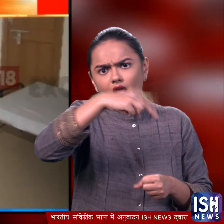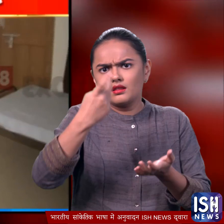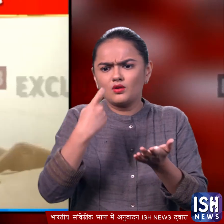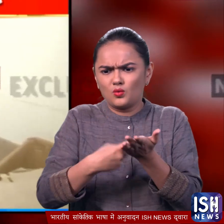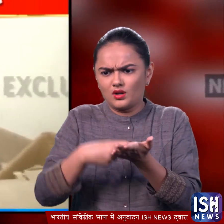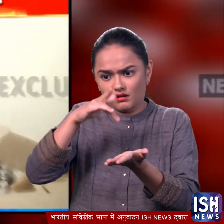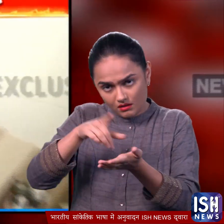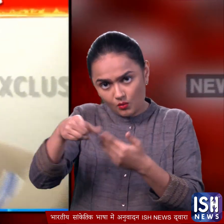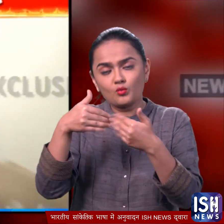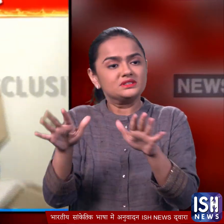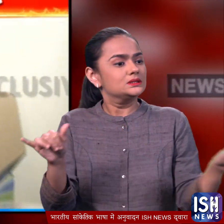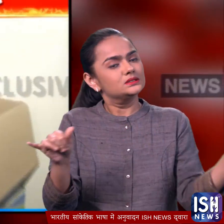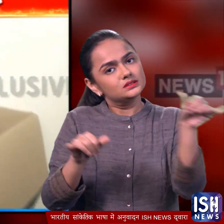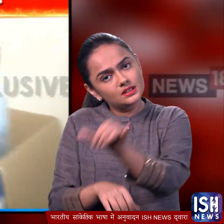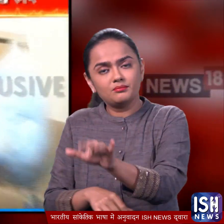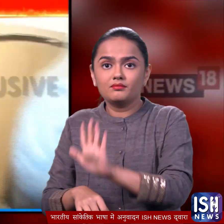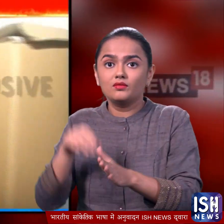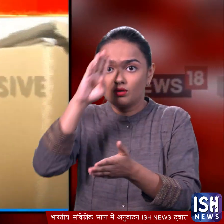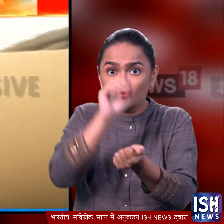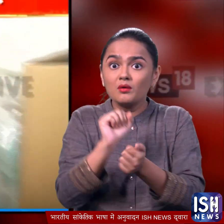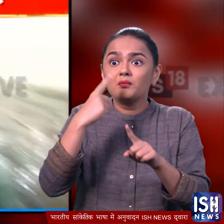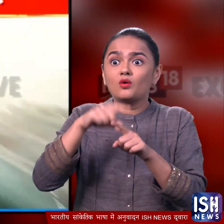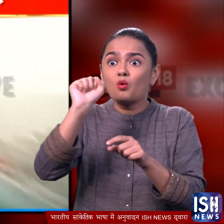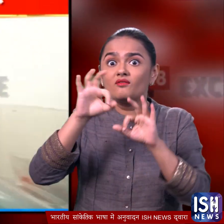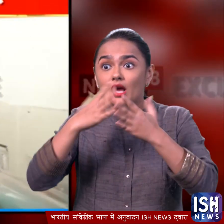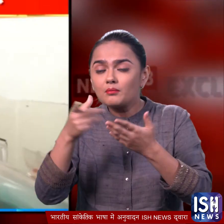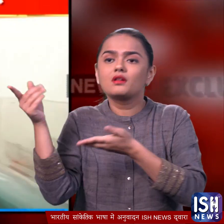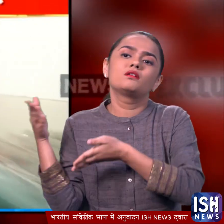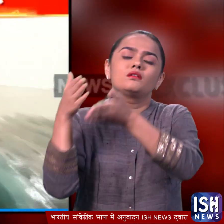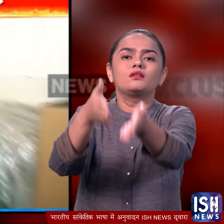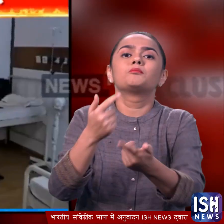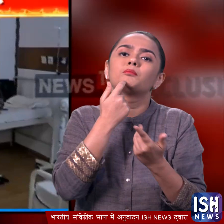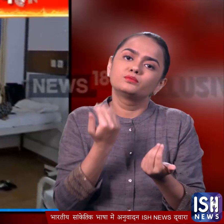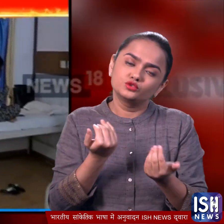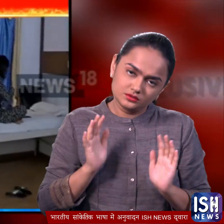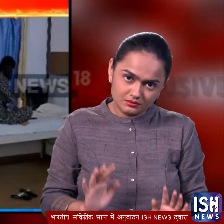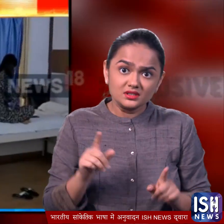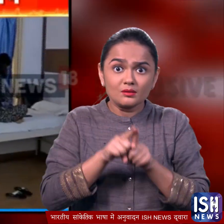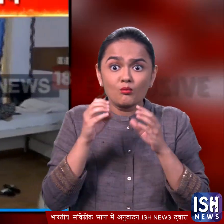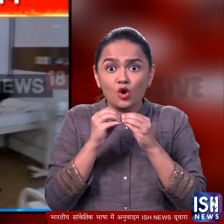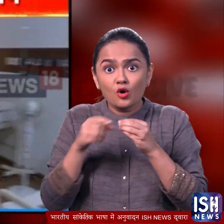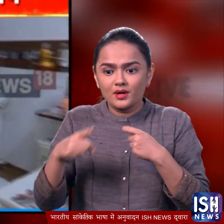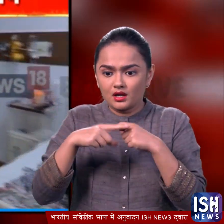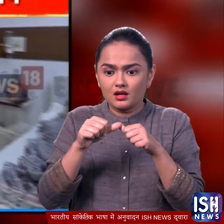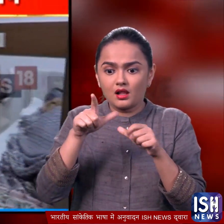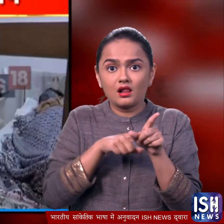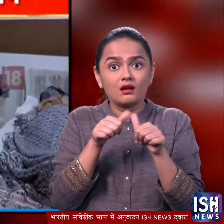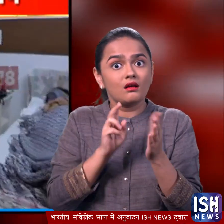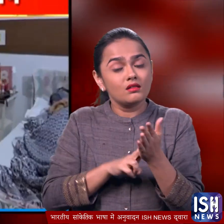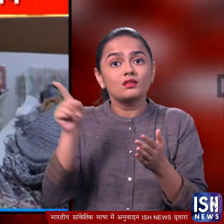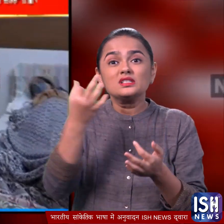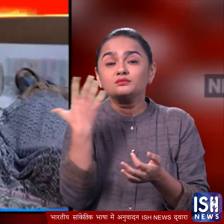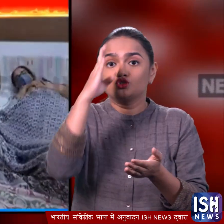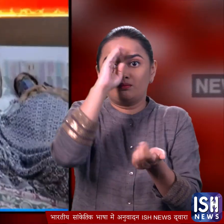में भी खोला गया, जहां पॉजिटिव होने के बाद पुलिसकर्मी और उनके घर वाले जाकर भर्ती हो सकते हैं। कुछ इसी तरह के इंतजाम मुंबई के कल्याण इलाके